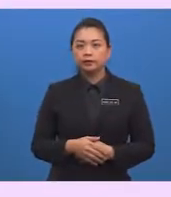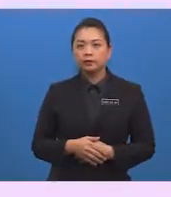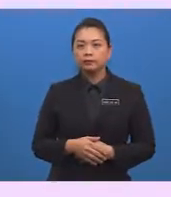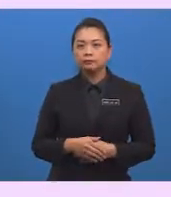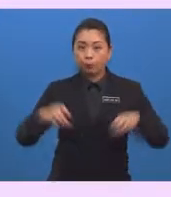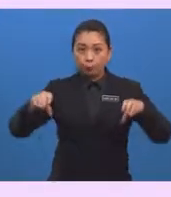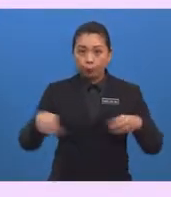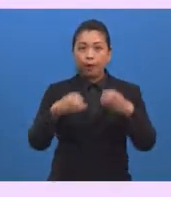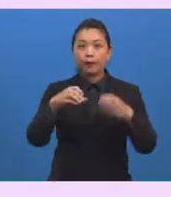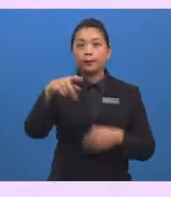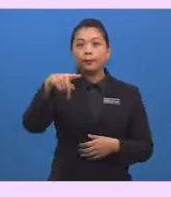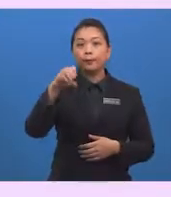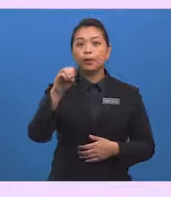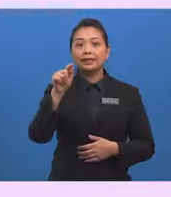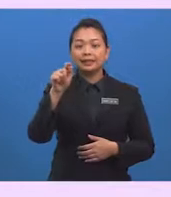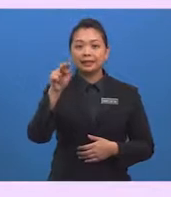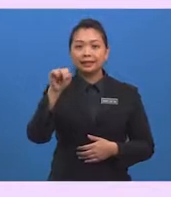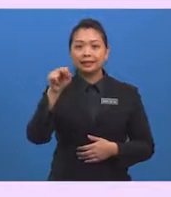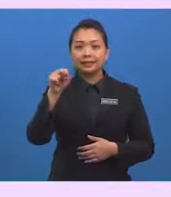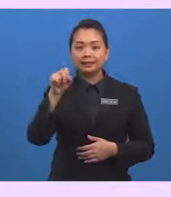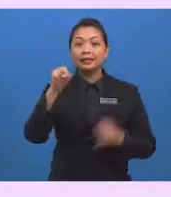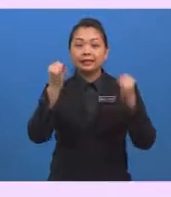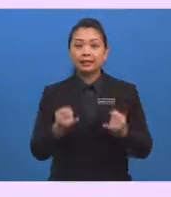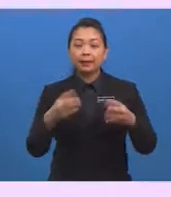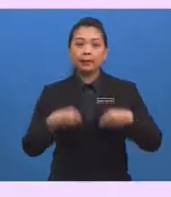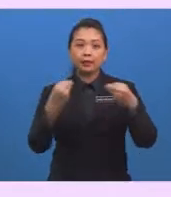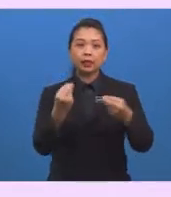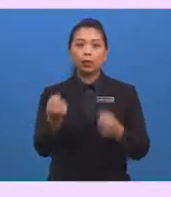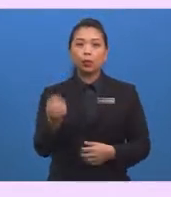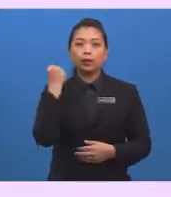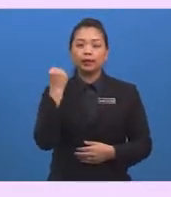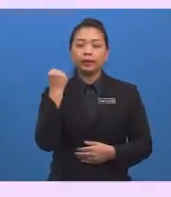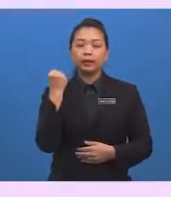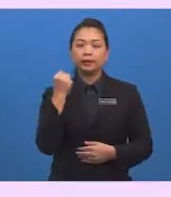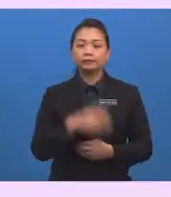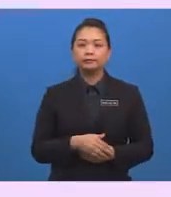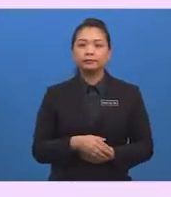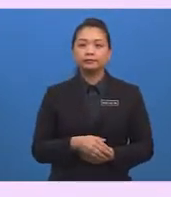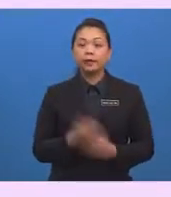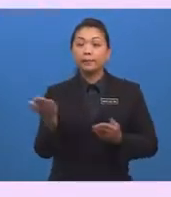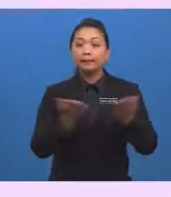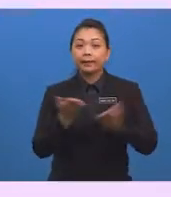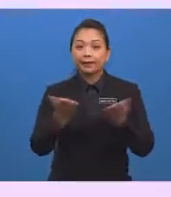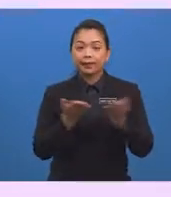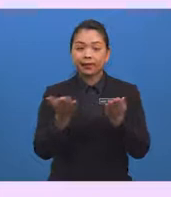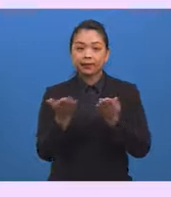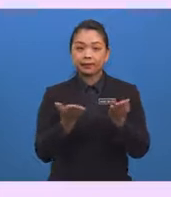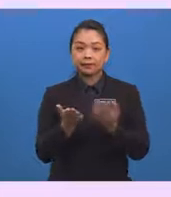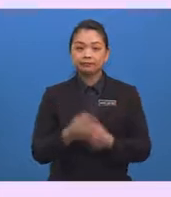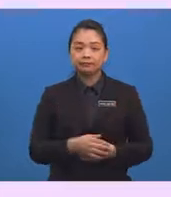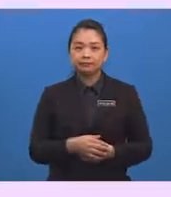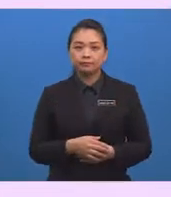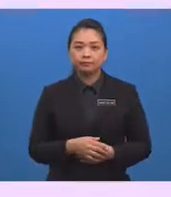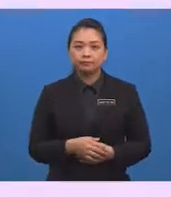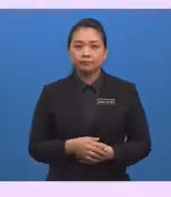menjana potensi insan bagi memperkasa prestasi perkhidmatan juga merupakan kepentingan tadbir urus